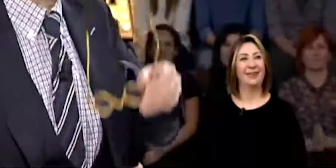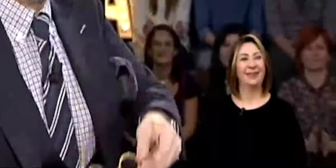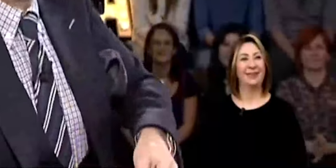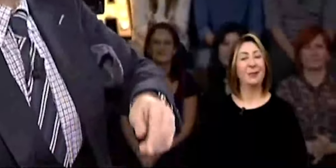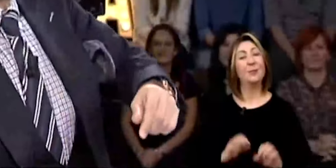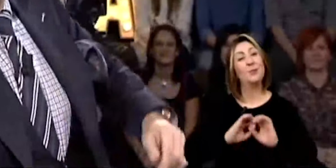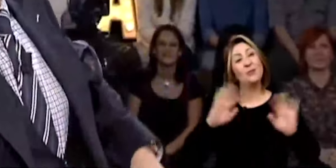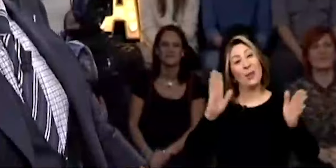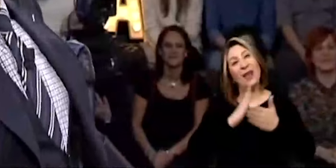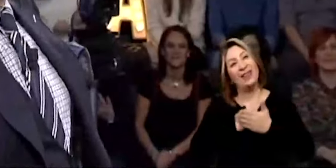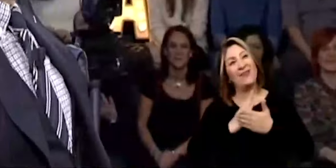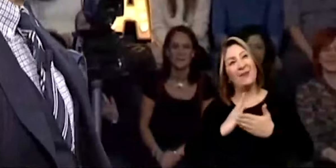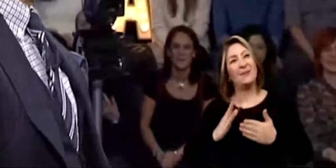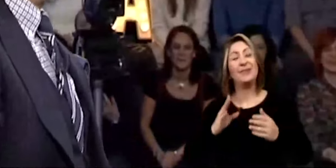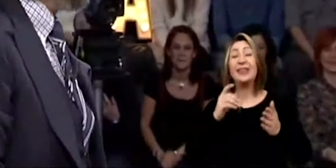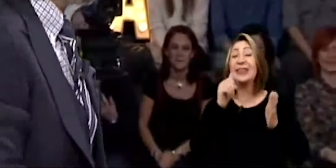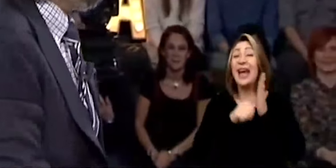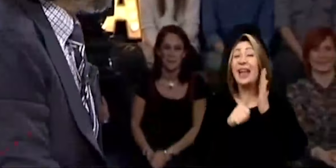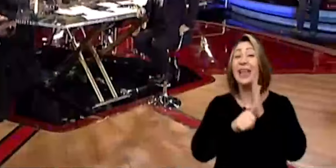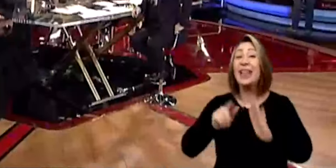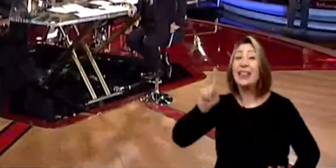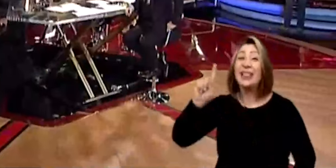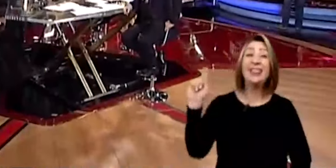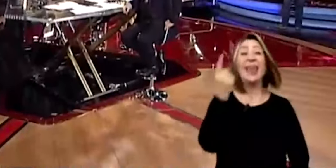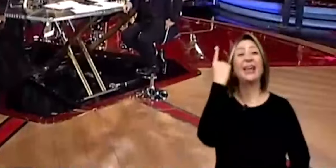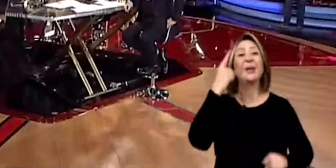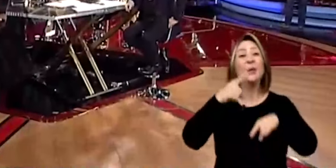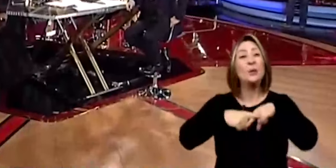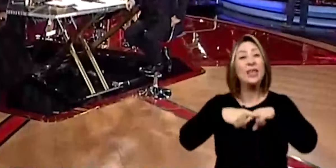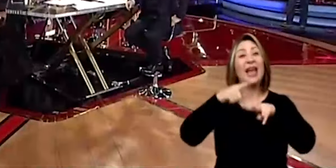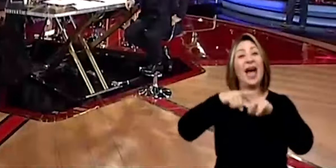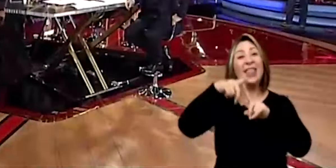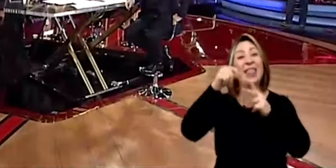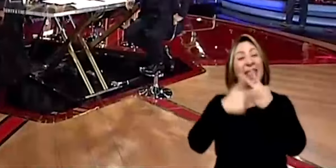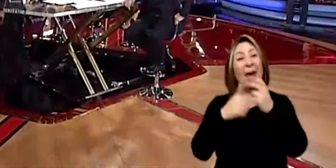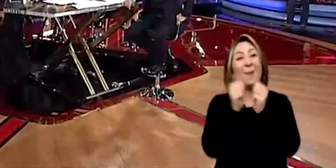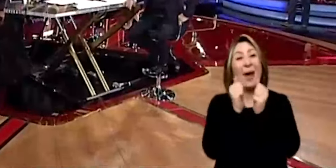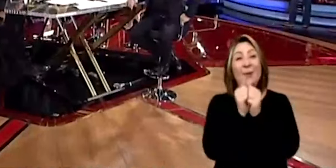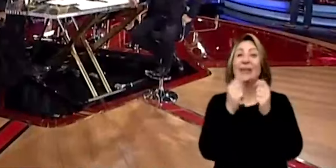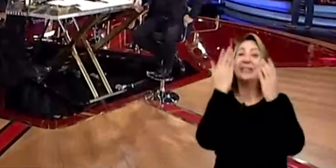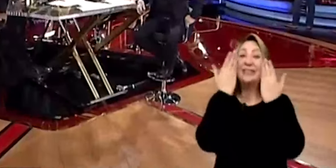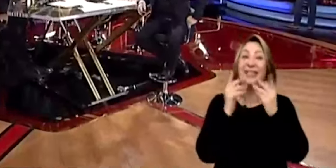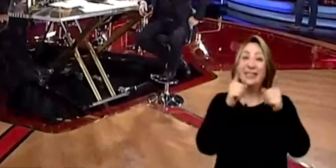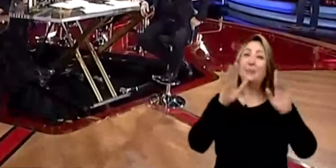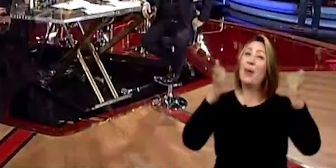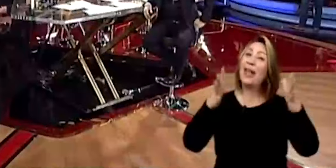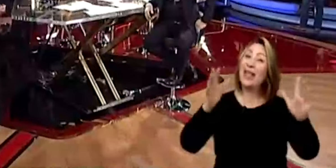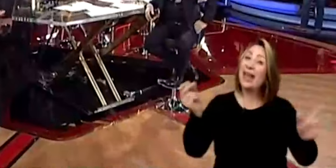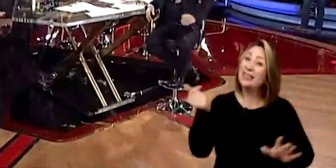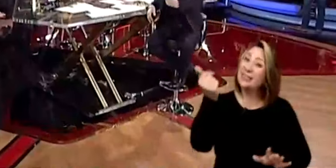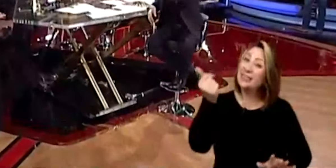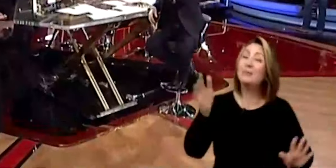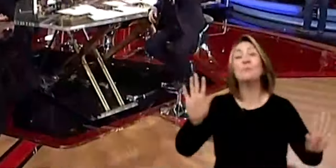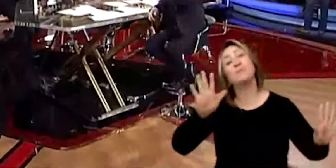Mükemmel. Devam ediyor, devam. Evet. Tarihteki tek Hüseyin Turan Atiye düetini izlediniz. Belki de kaçırdınız,